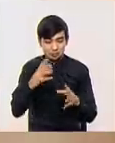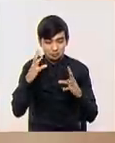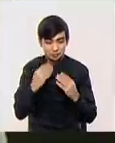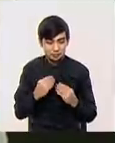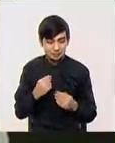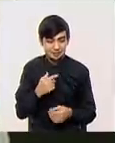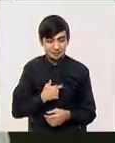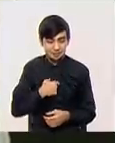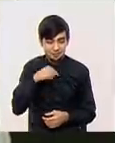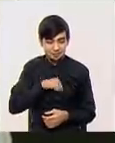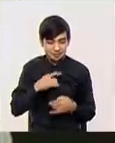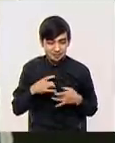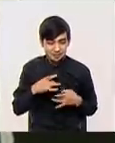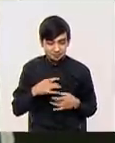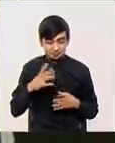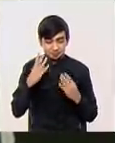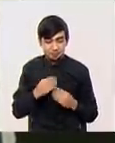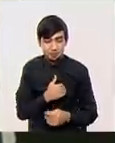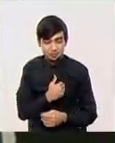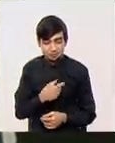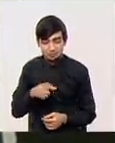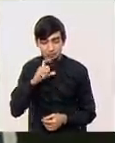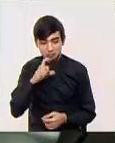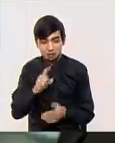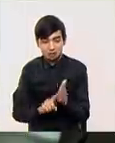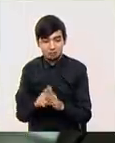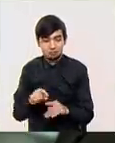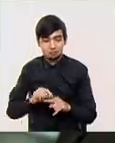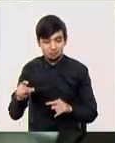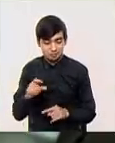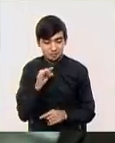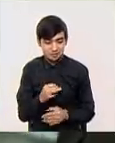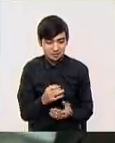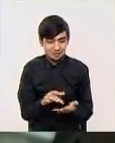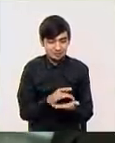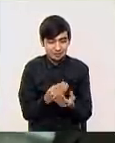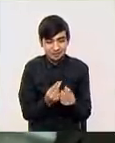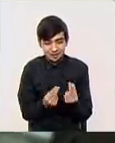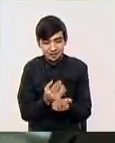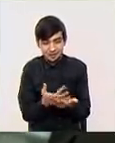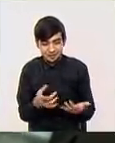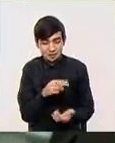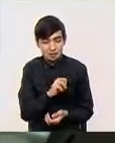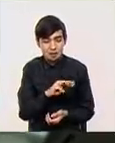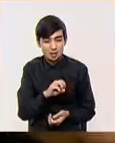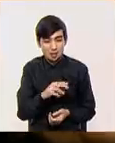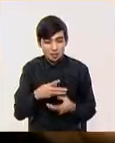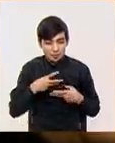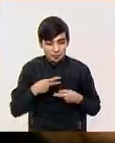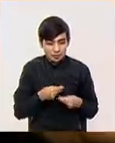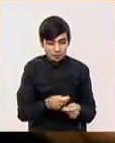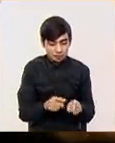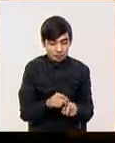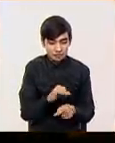үшін. Дәрігер Қазақстандағы аурулар тізбегінде құмар ойындарға патологиялық тарту деп аталғанымен, ойын құмарлықтың